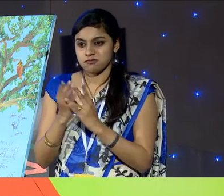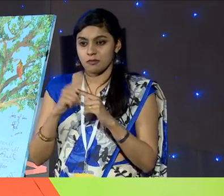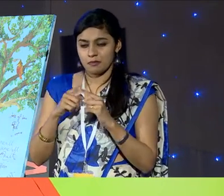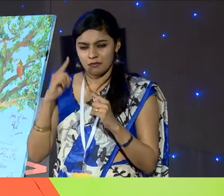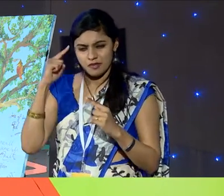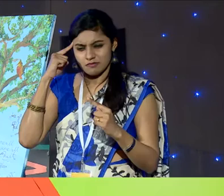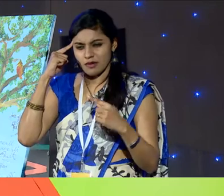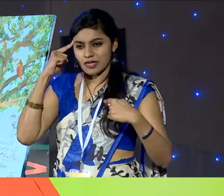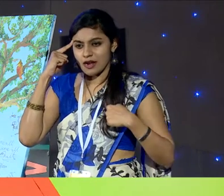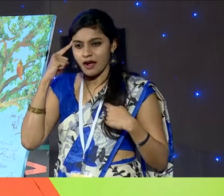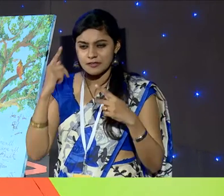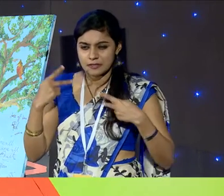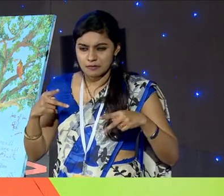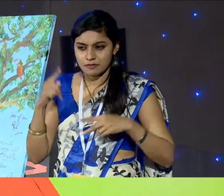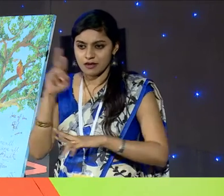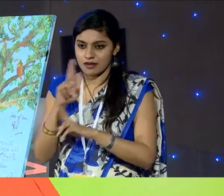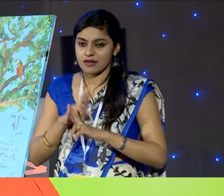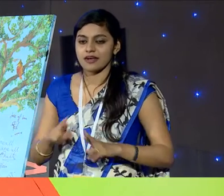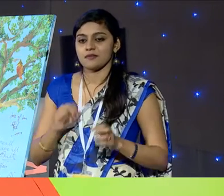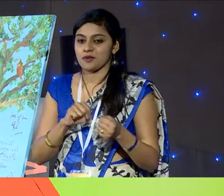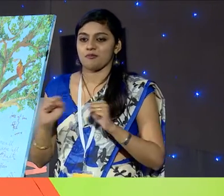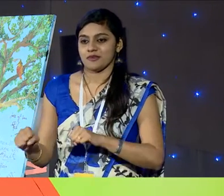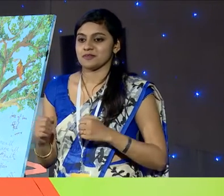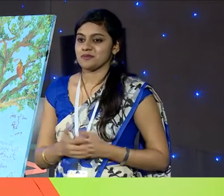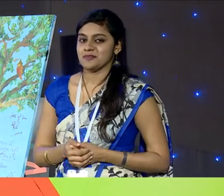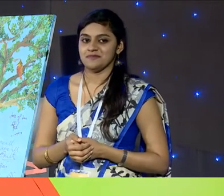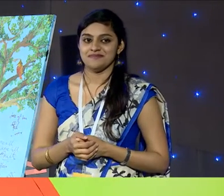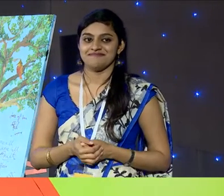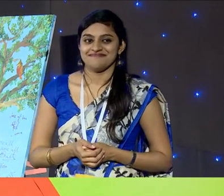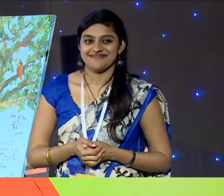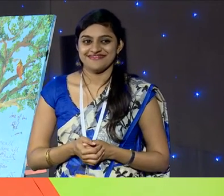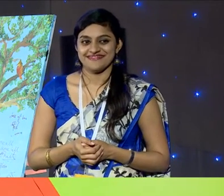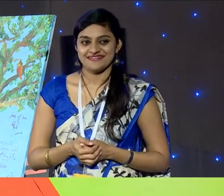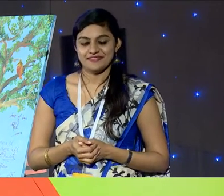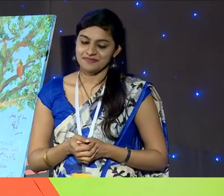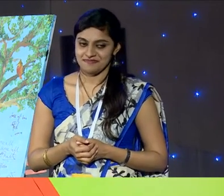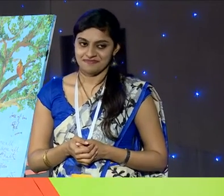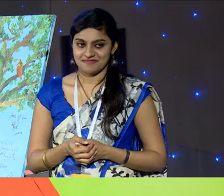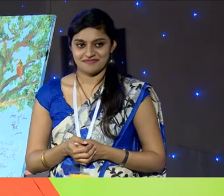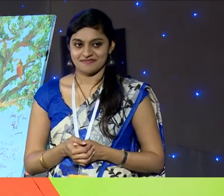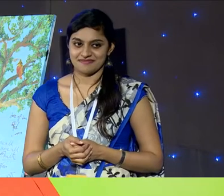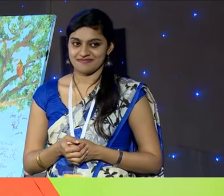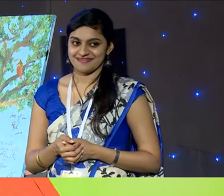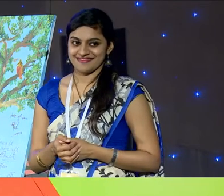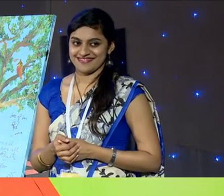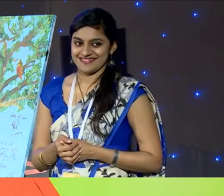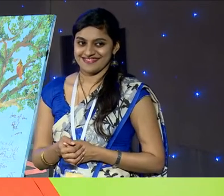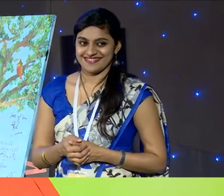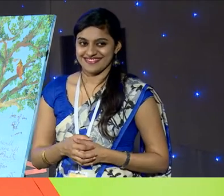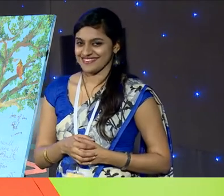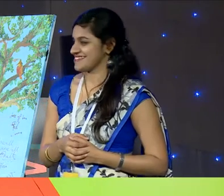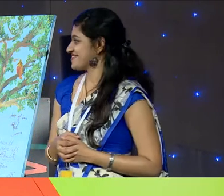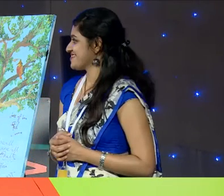खूब कहता है कि कौन कहता है, कौन कहता है संग दिल को अश्क नहीं होते, कौन कहता